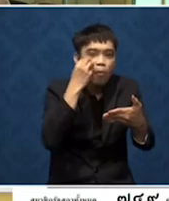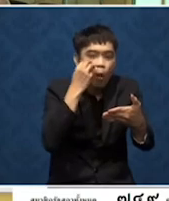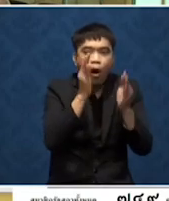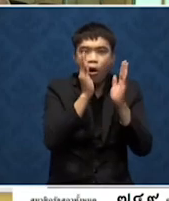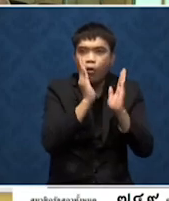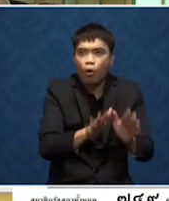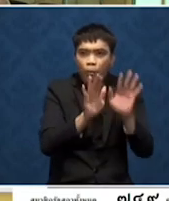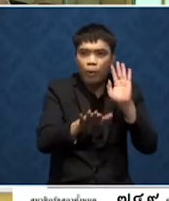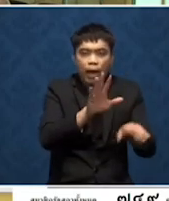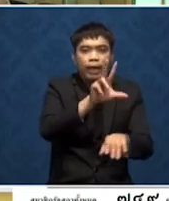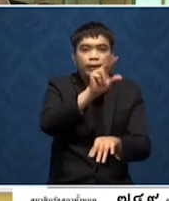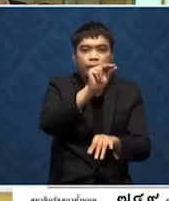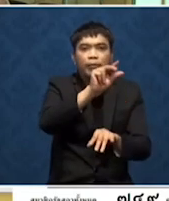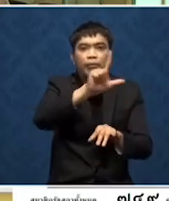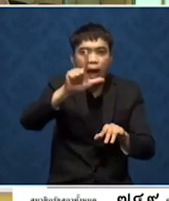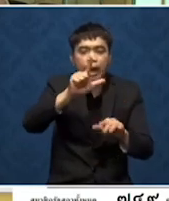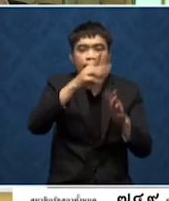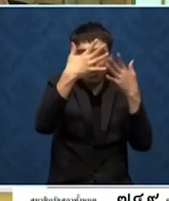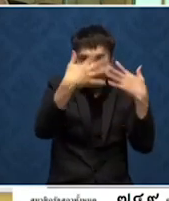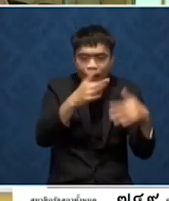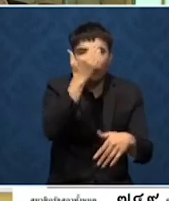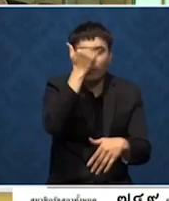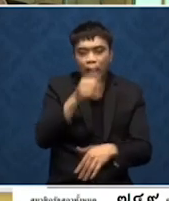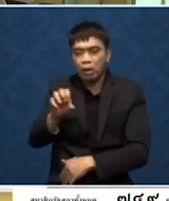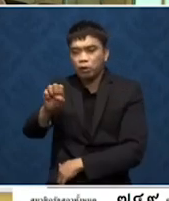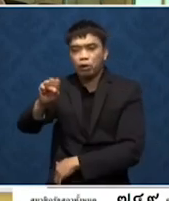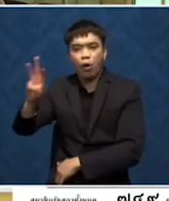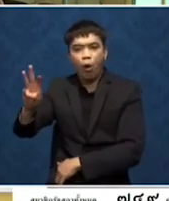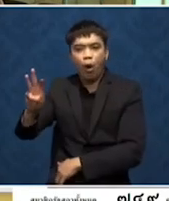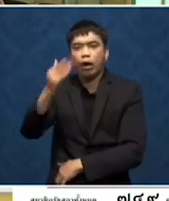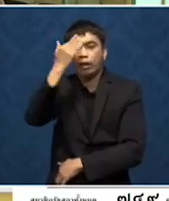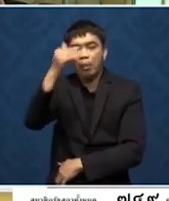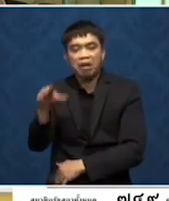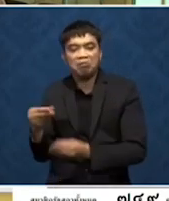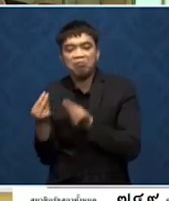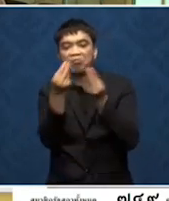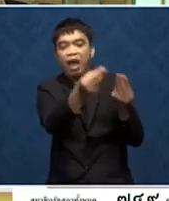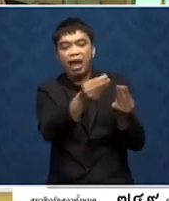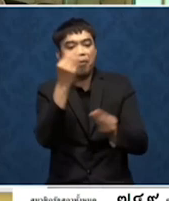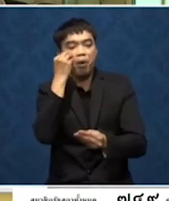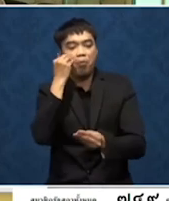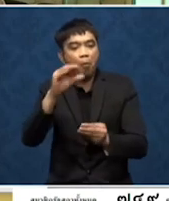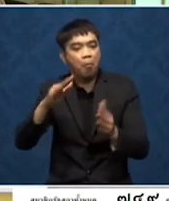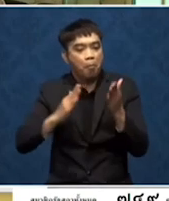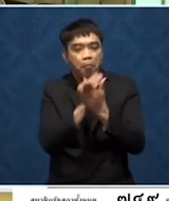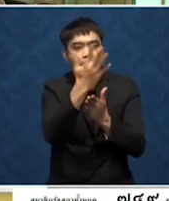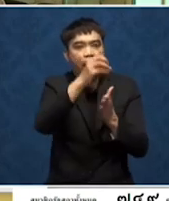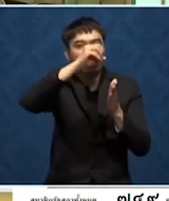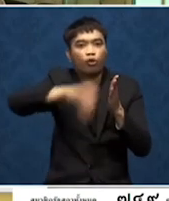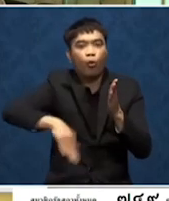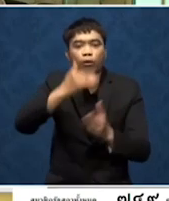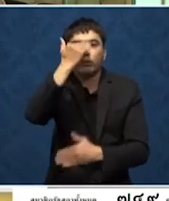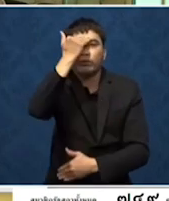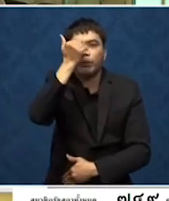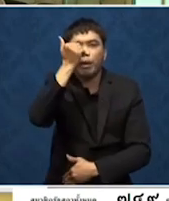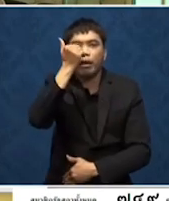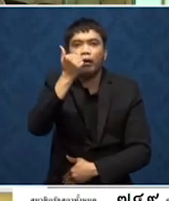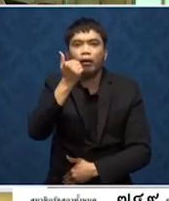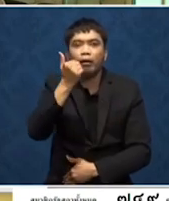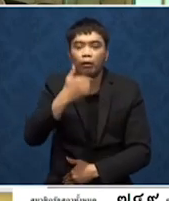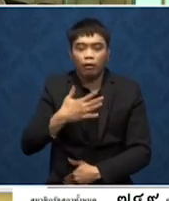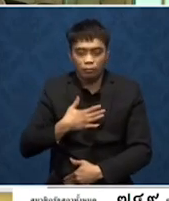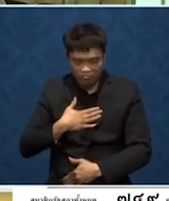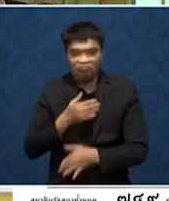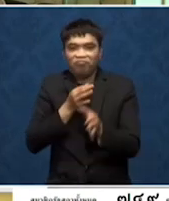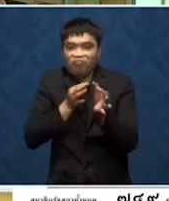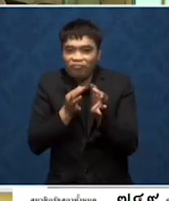ถึง 30ล้านเสียงแล้วเนี่ยนะครับทำไมวุฒิสภาถึงจะไม่ลงคะแนนให้ก็ต้องกราบเรียนอีกครับ